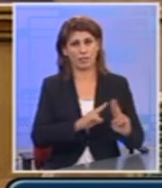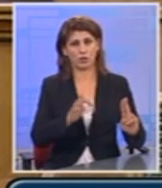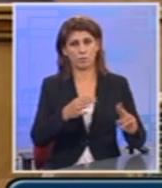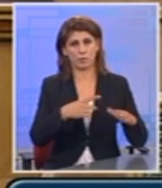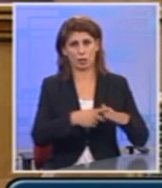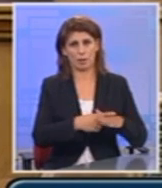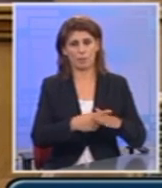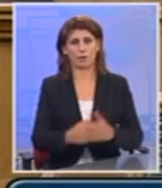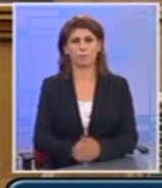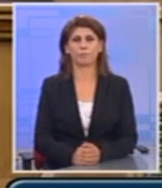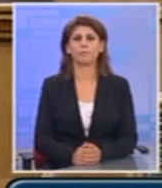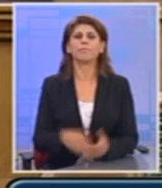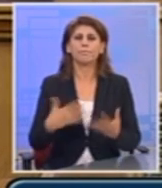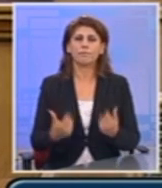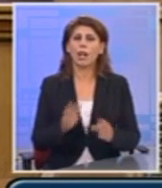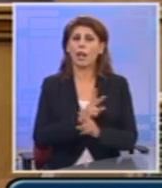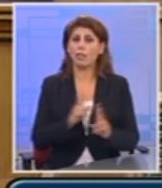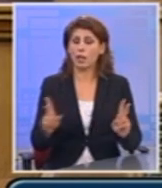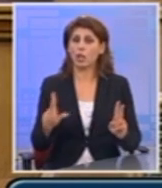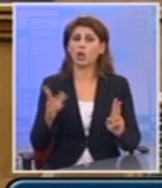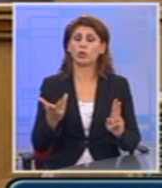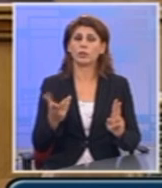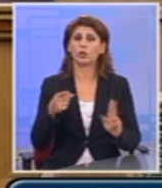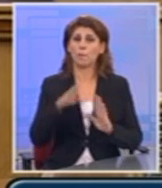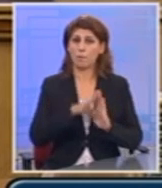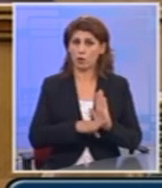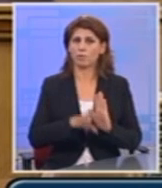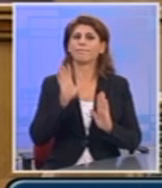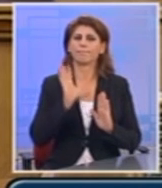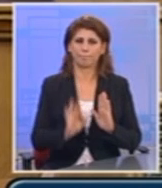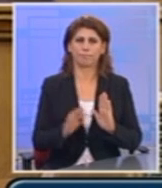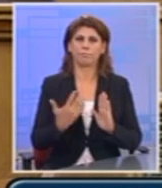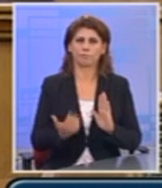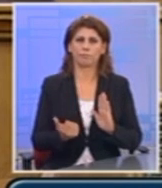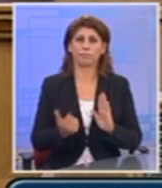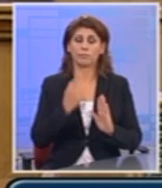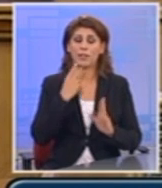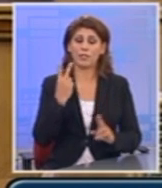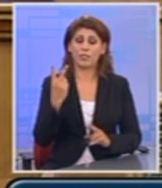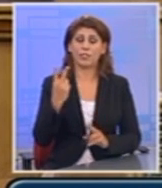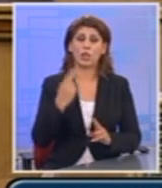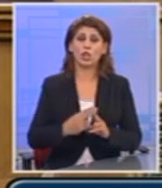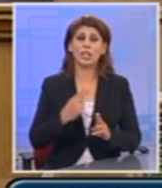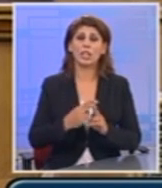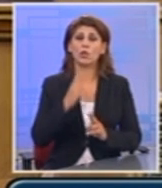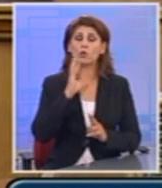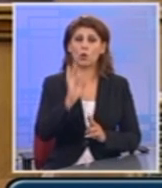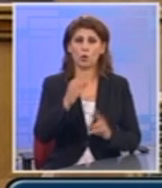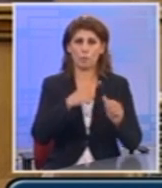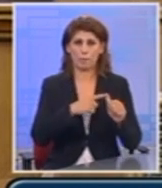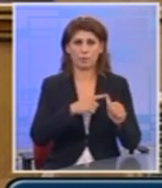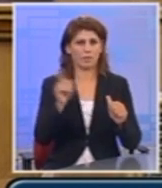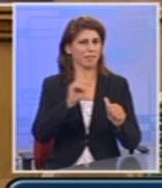δν κατέστη πολύ σαφές ότι μα πράγματι είχε δύο κυρίως στόχους ο πρώτος δεν είναι